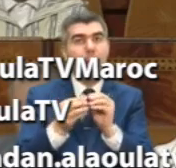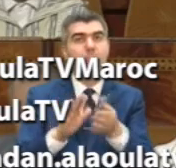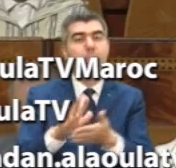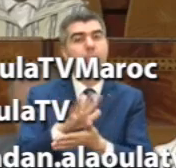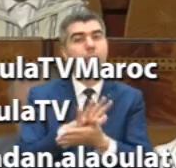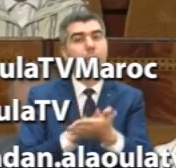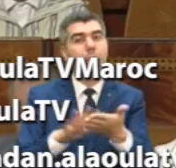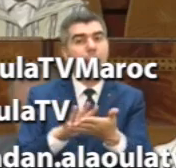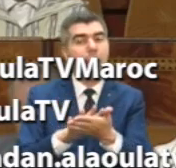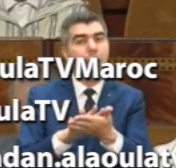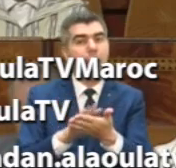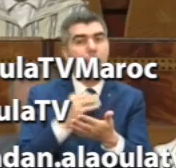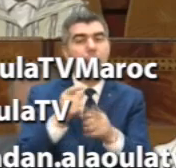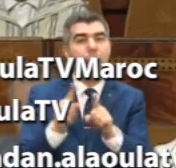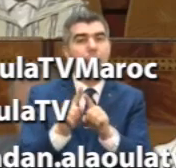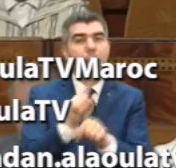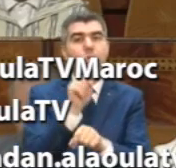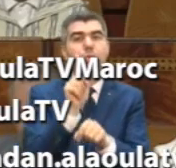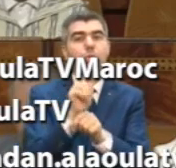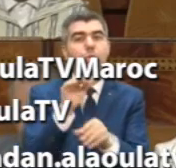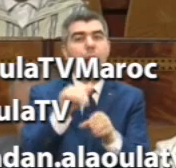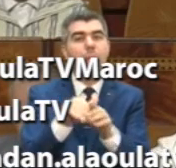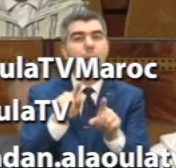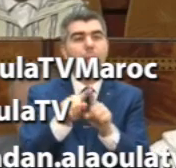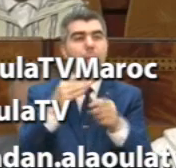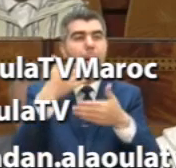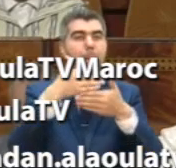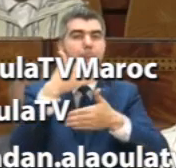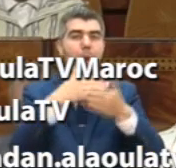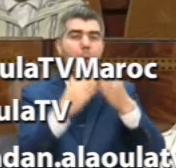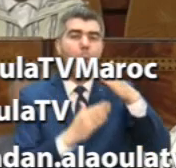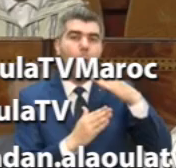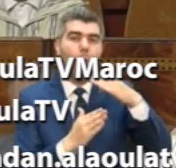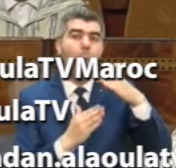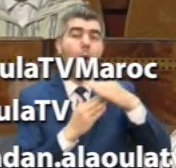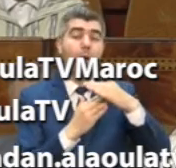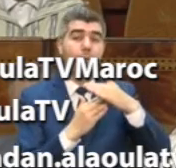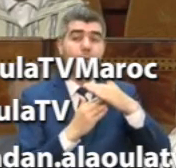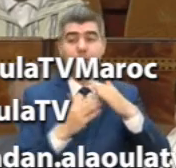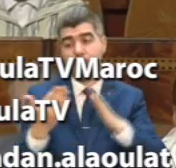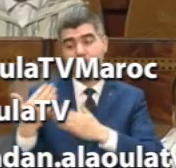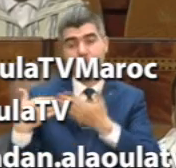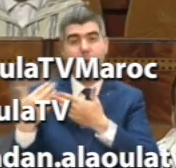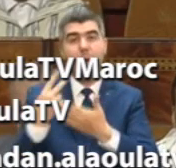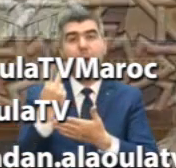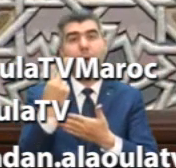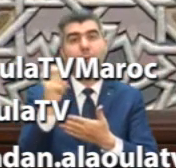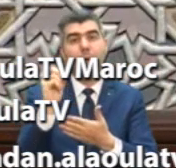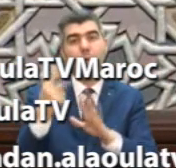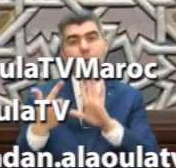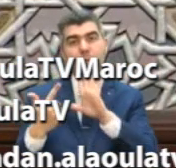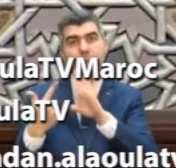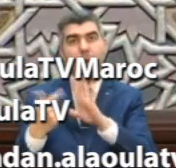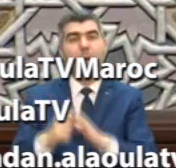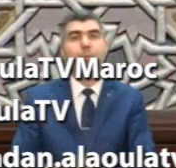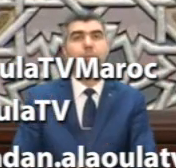بحل مشكل إعدادية زقموزن التي توقف بها البناء منذ 2007.